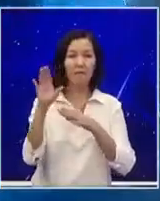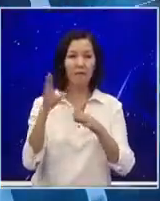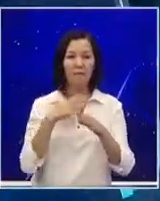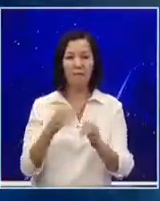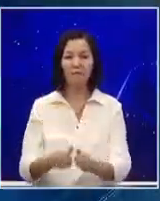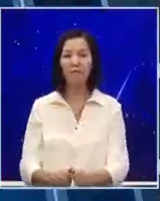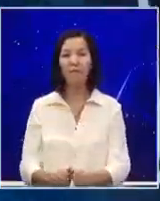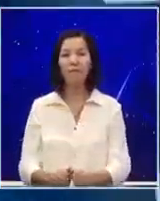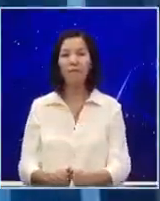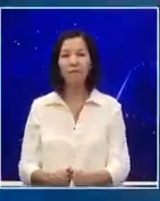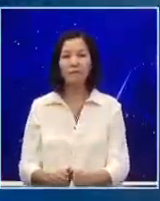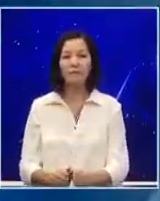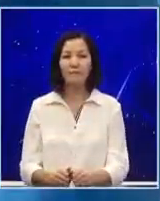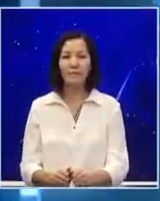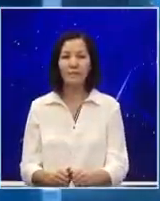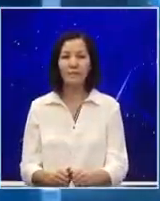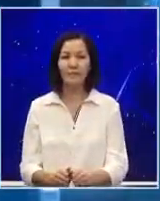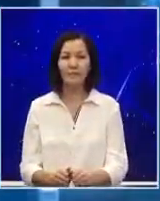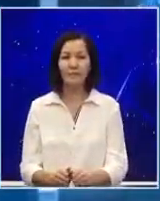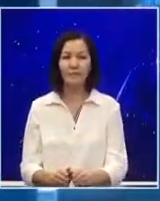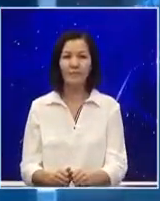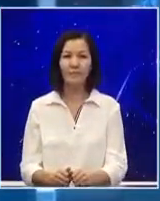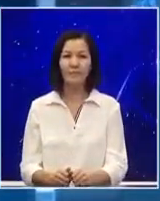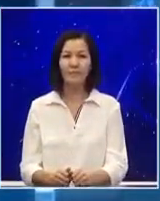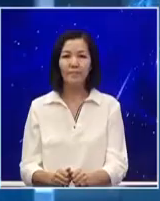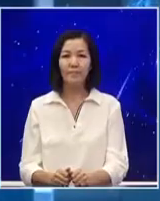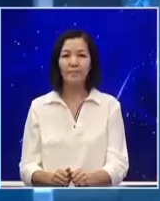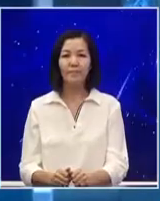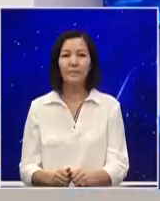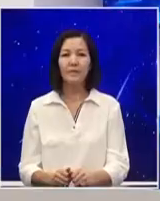Алмат Хамит, Нұржан Мұханов, Жетісу арнасы, Талдықорған.